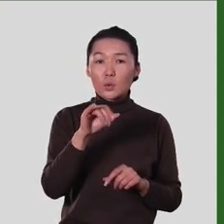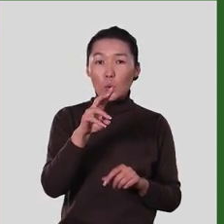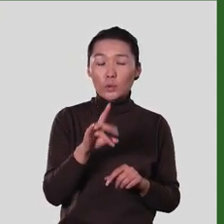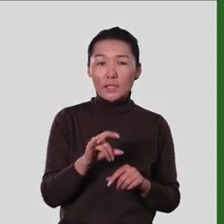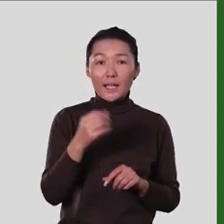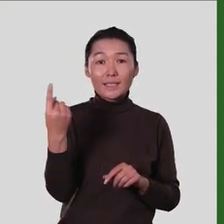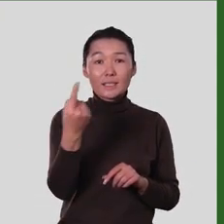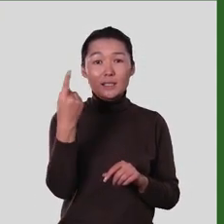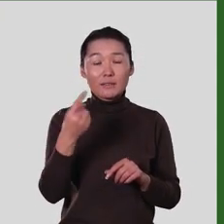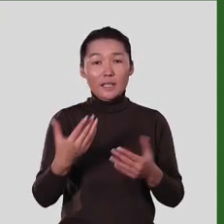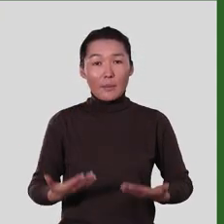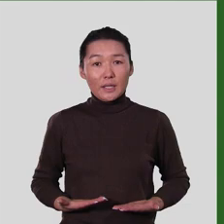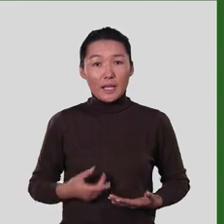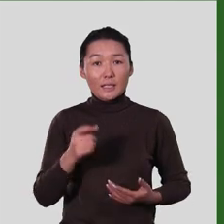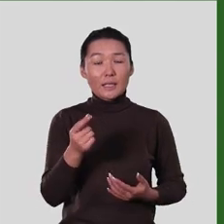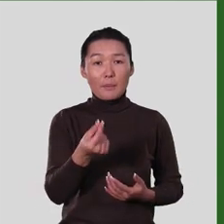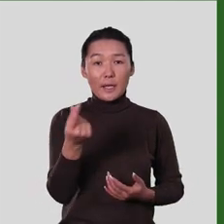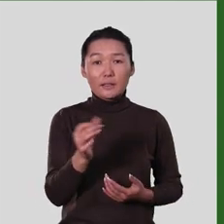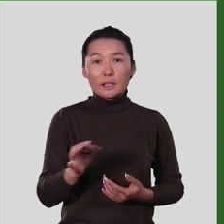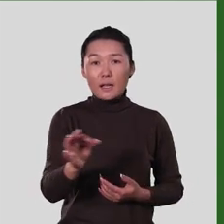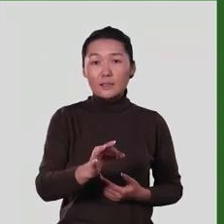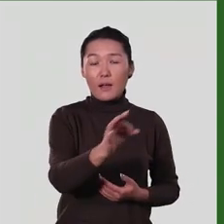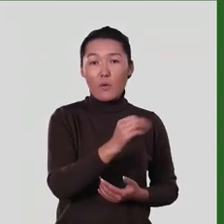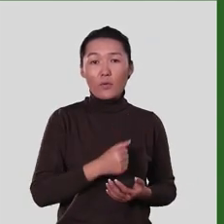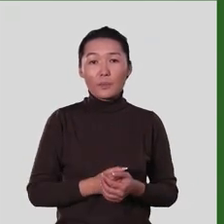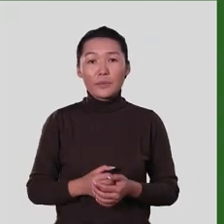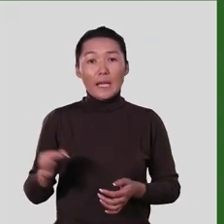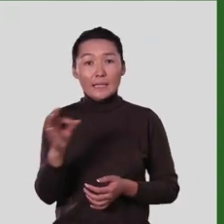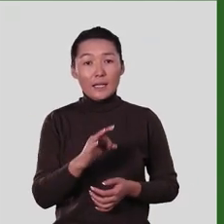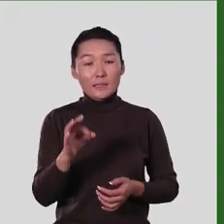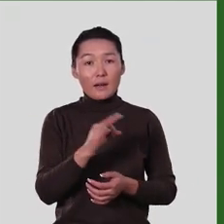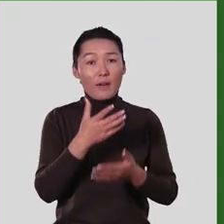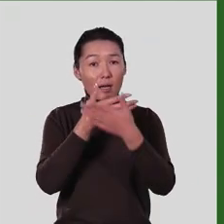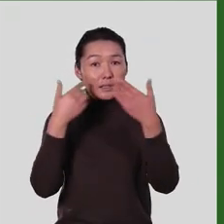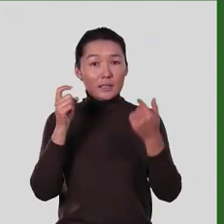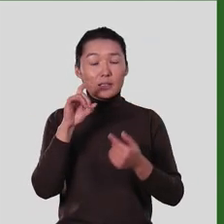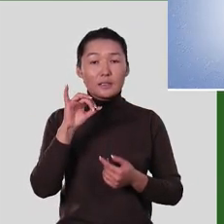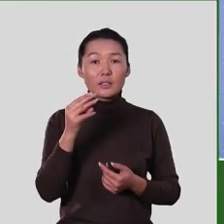обитатели мелких островов. На островах нет хищников.